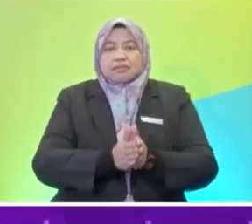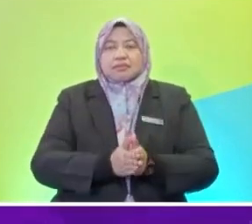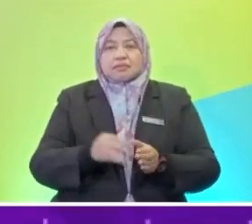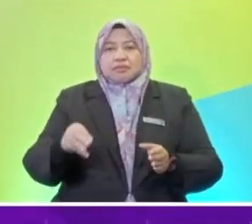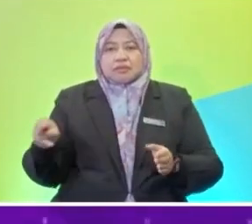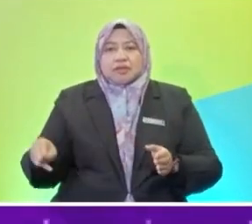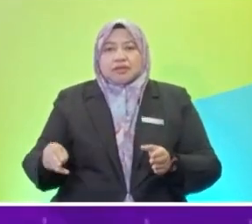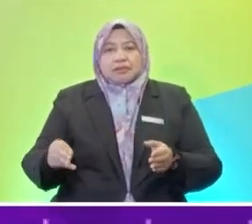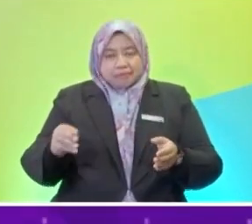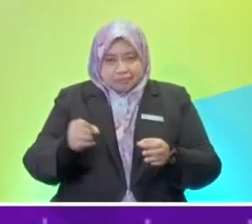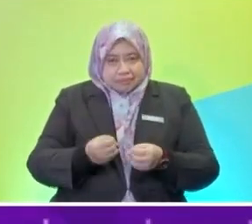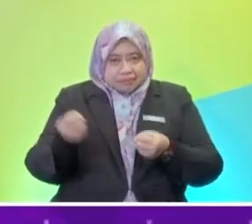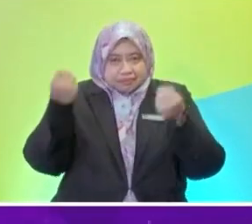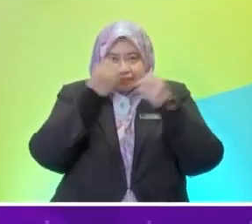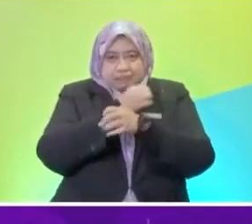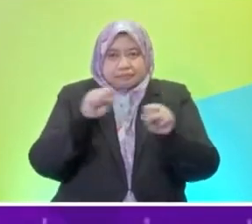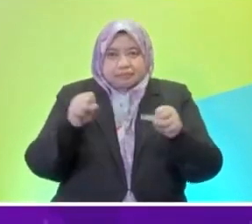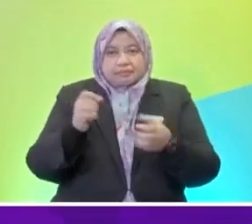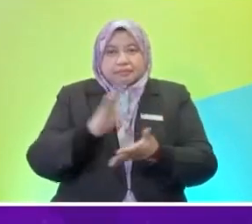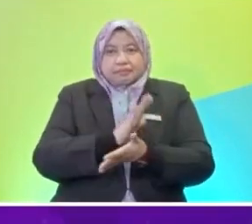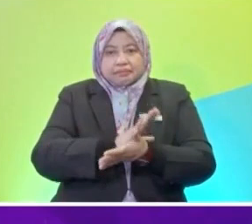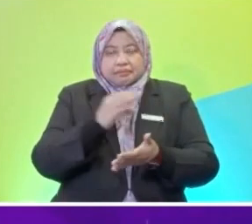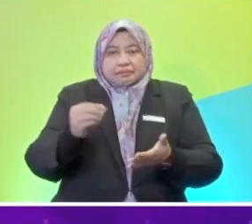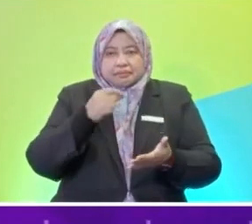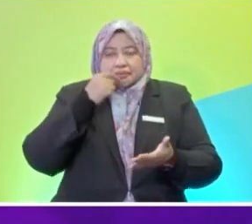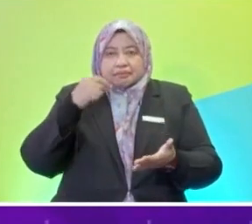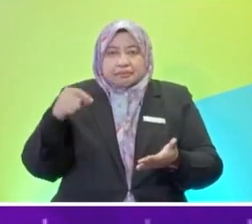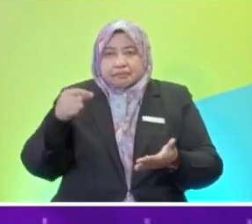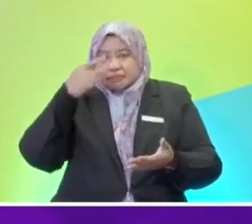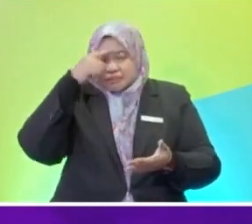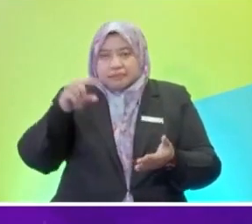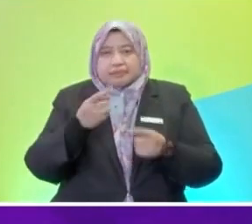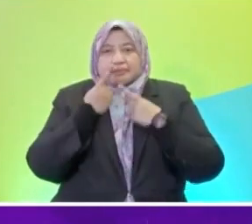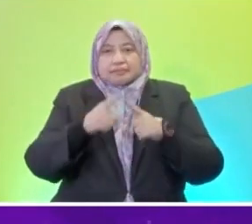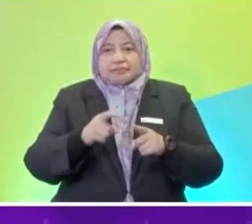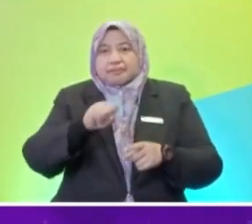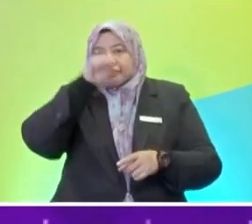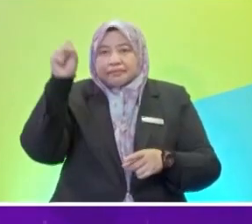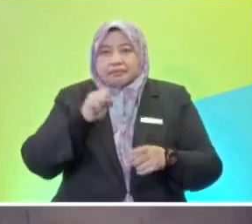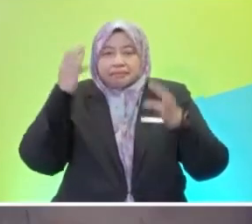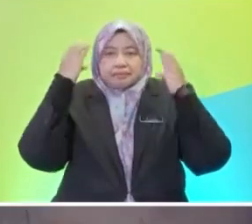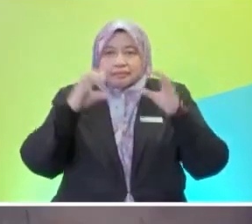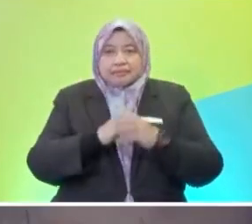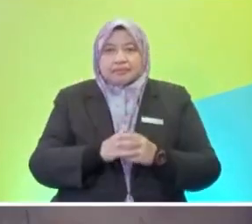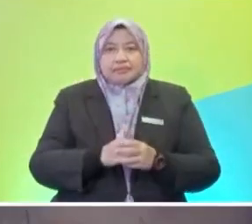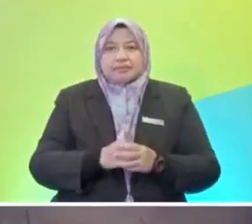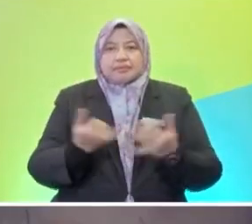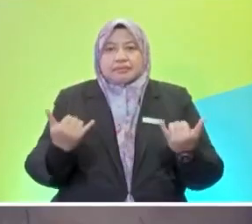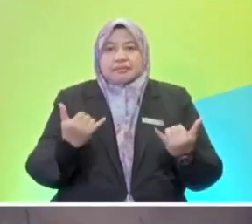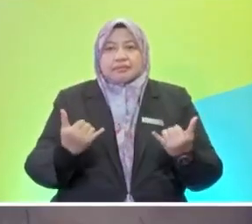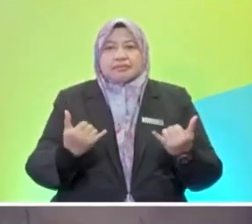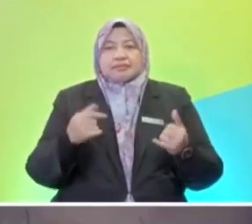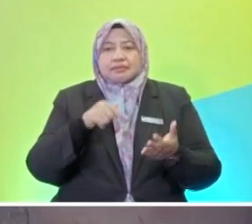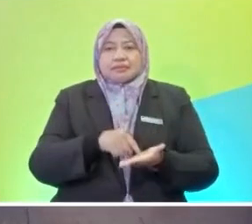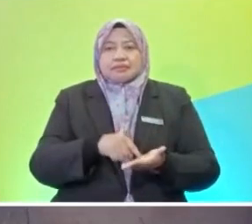kan kertas dan pen untuk menjawab soal dan seterusnya oke sekarang ini bisa